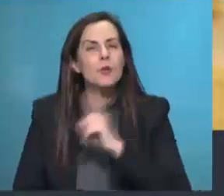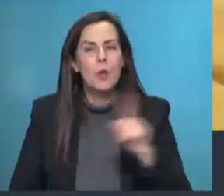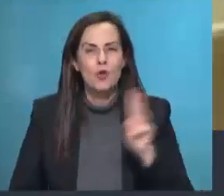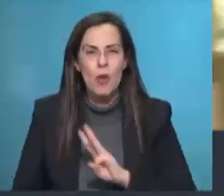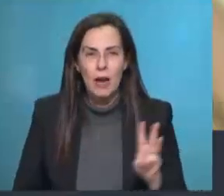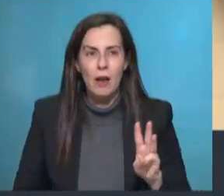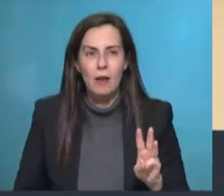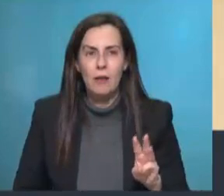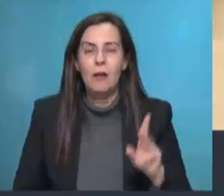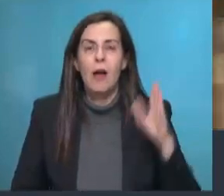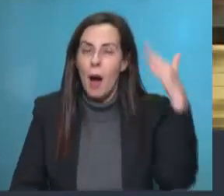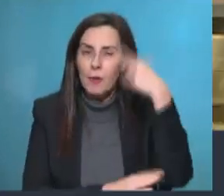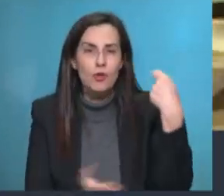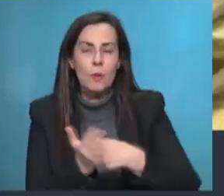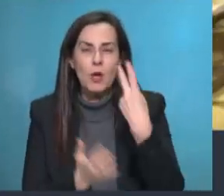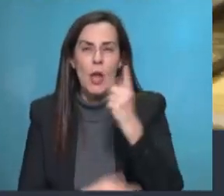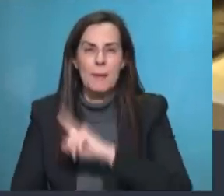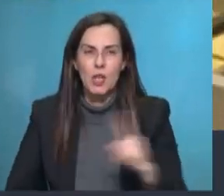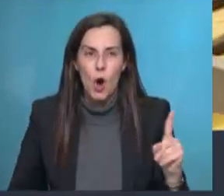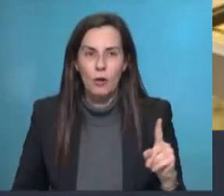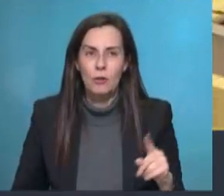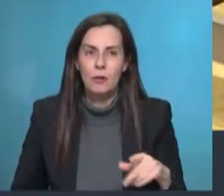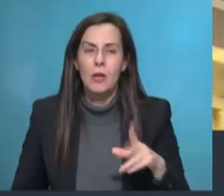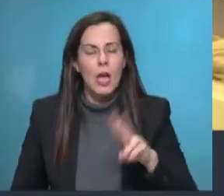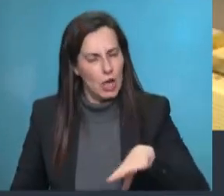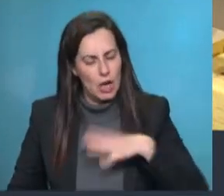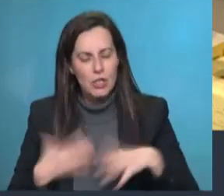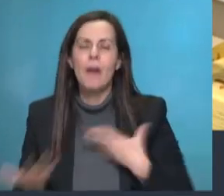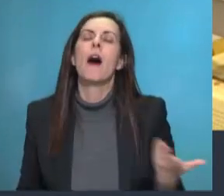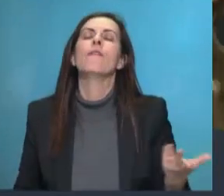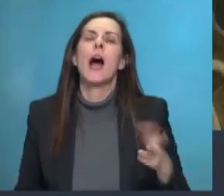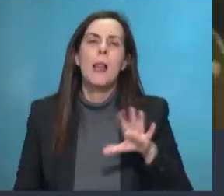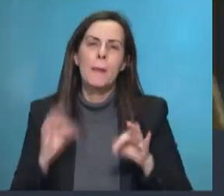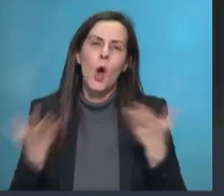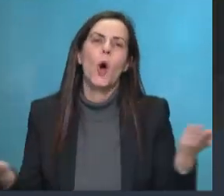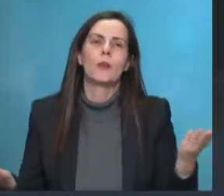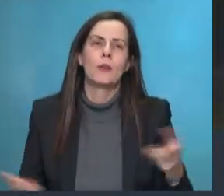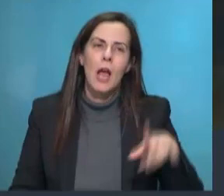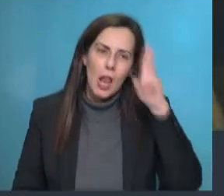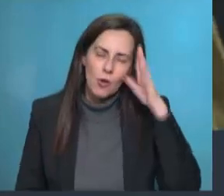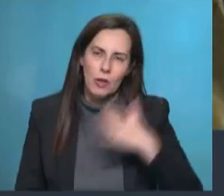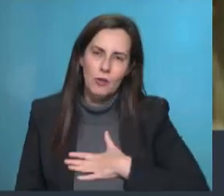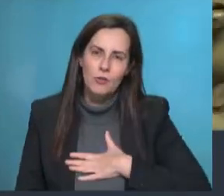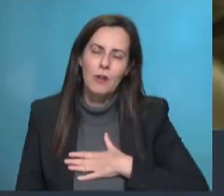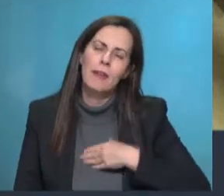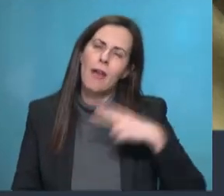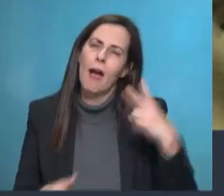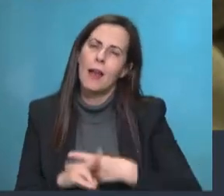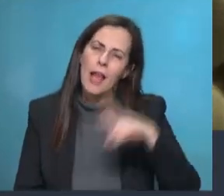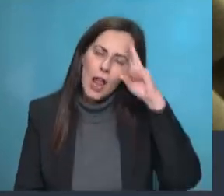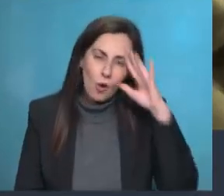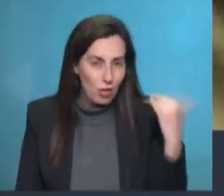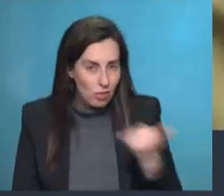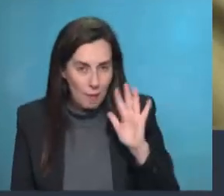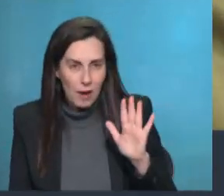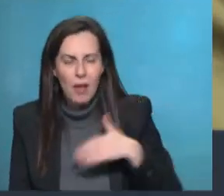המדינה פיצתה רק בשני מיליון יש כעס אבל בחירות זה בחירות ליקוד אני חושב רגיל כמו שתמיד